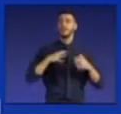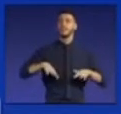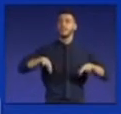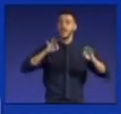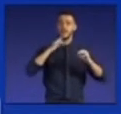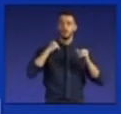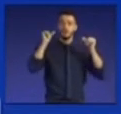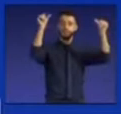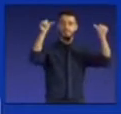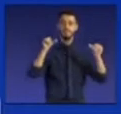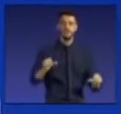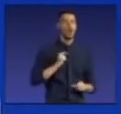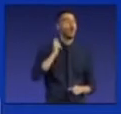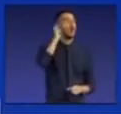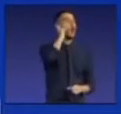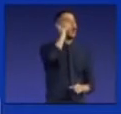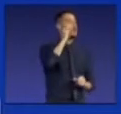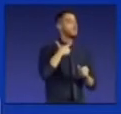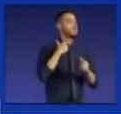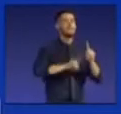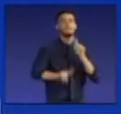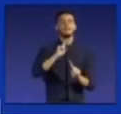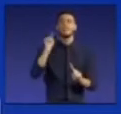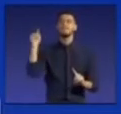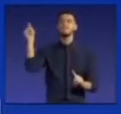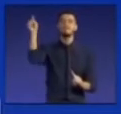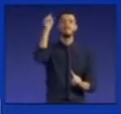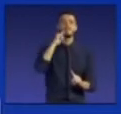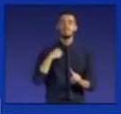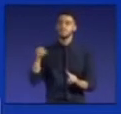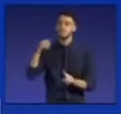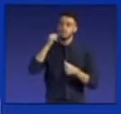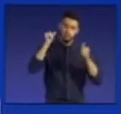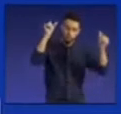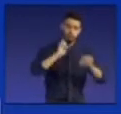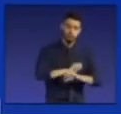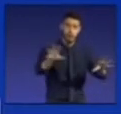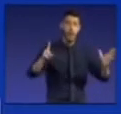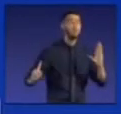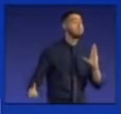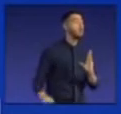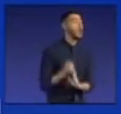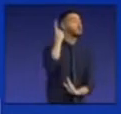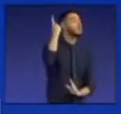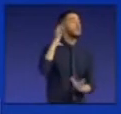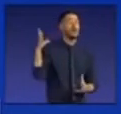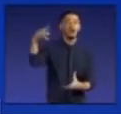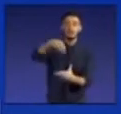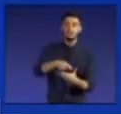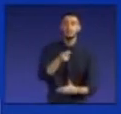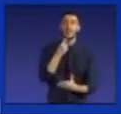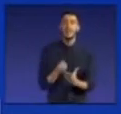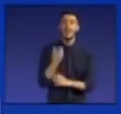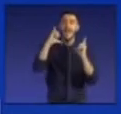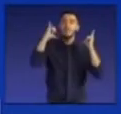πιέσεις, δεν ενέδωσε όμως. Και αν το πρόβλημα δεν είναι το ότι πώς εκτιμούν το εθνικό μας συμφέρον οι Ευρωπαίοι εταίροι